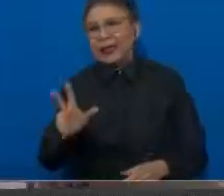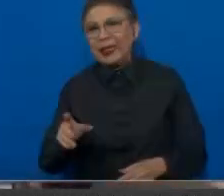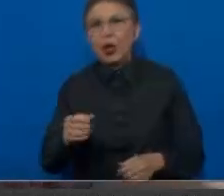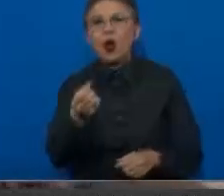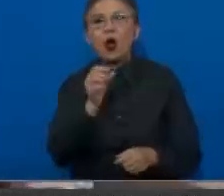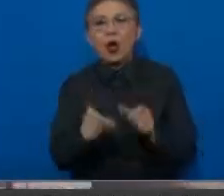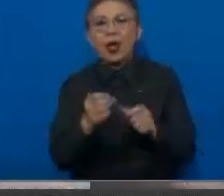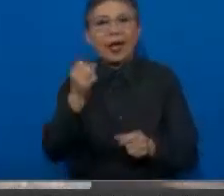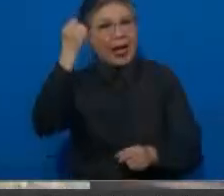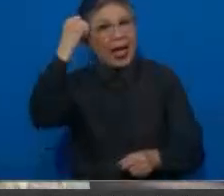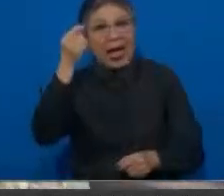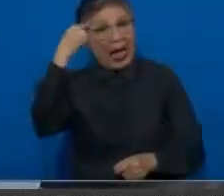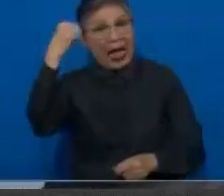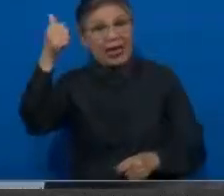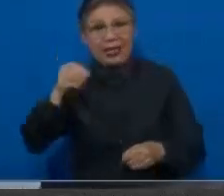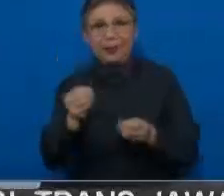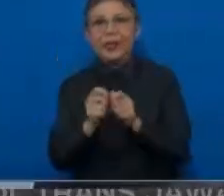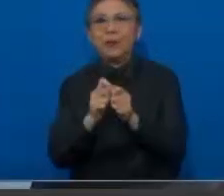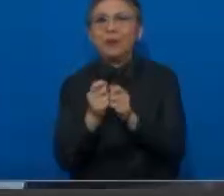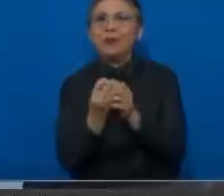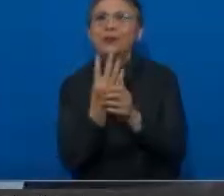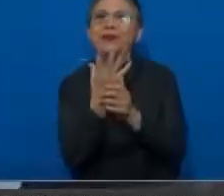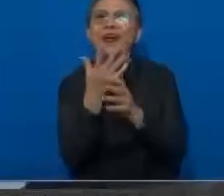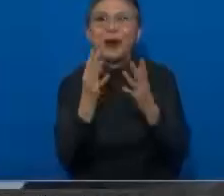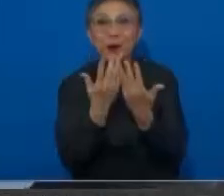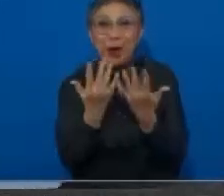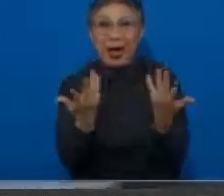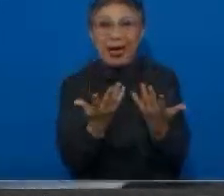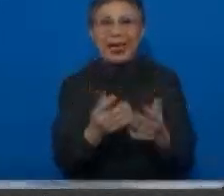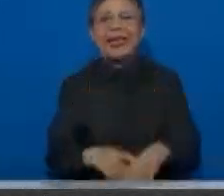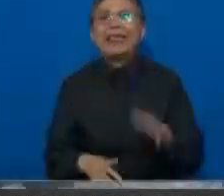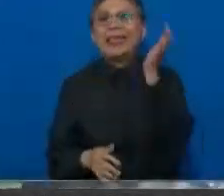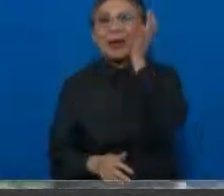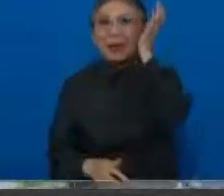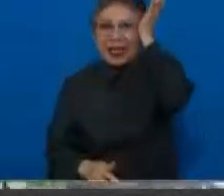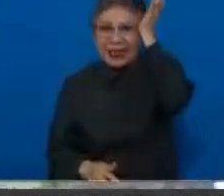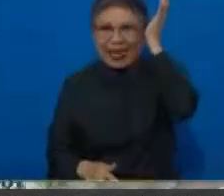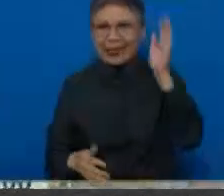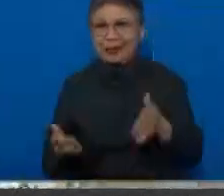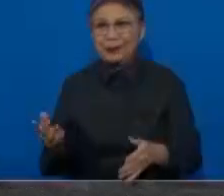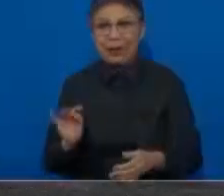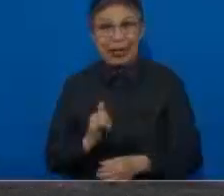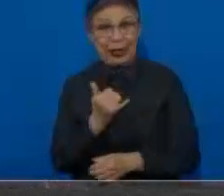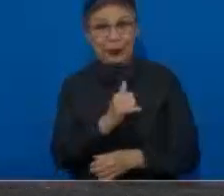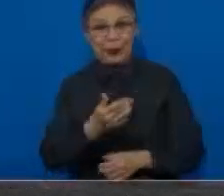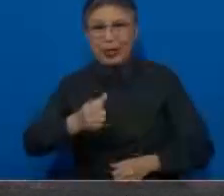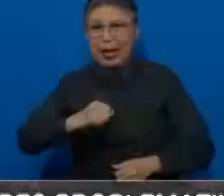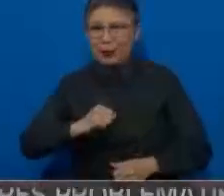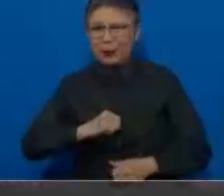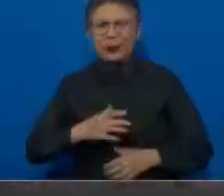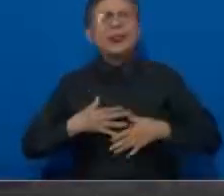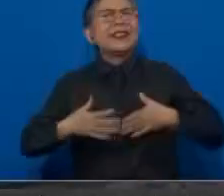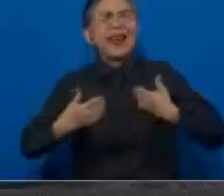florist mengikuti lomba membuat buket uang di Denpasar Bali Senin pagi. Sejumlah peserta mengaku antusias